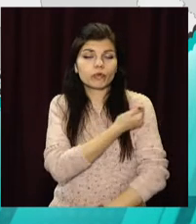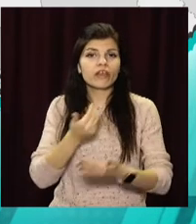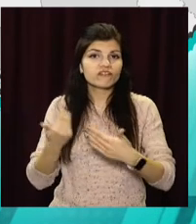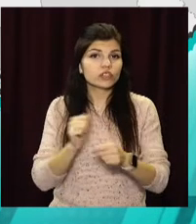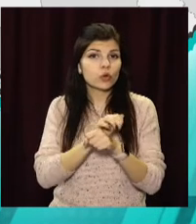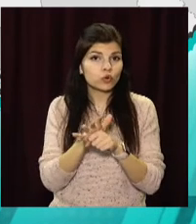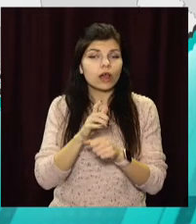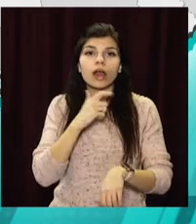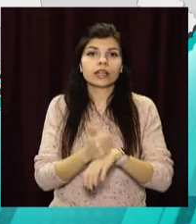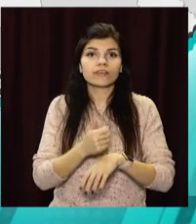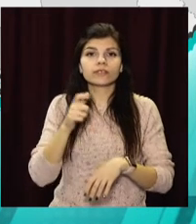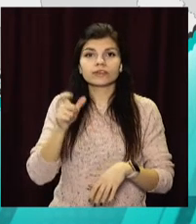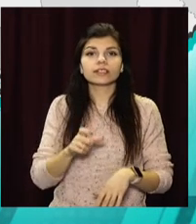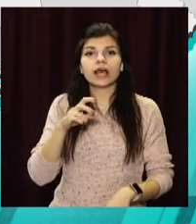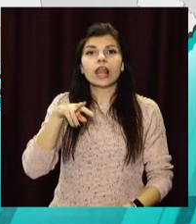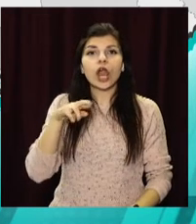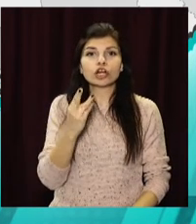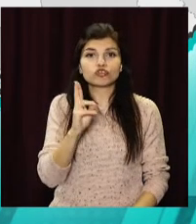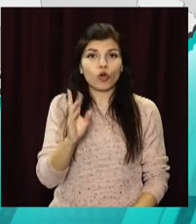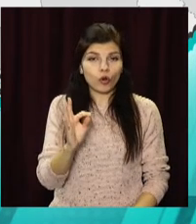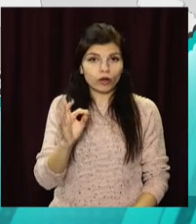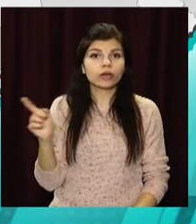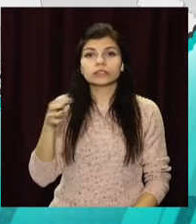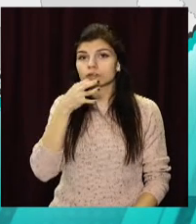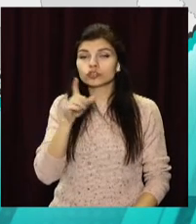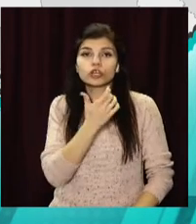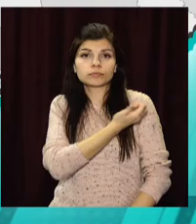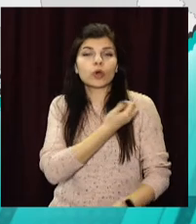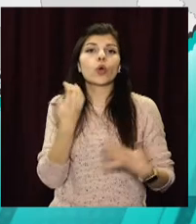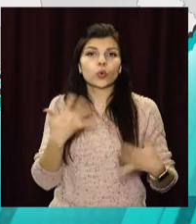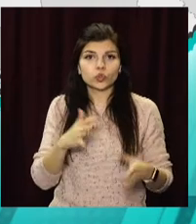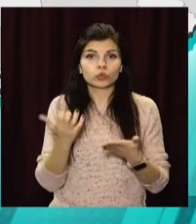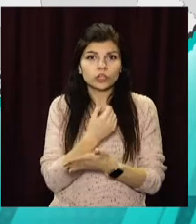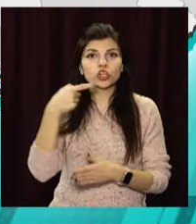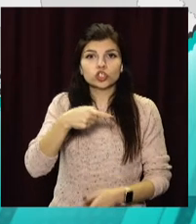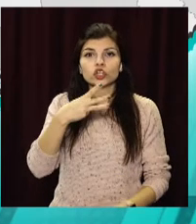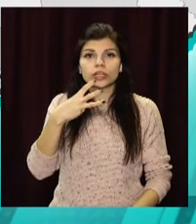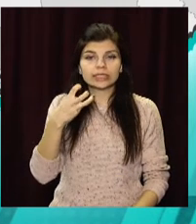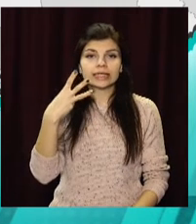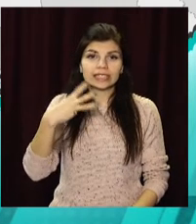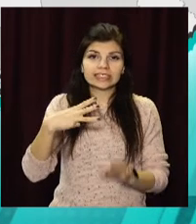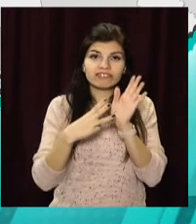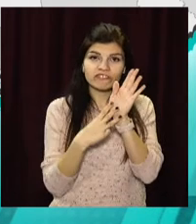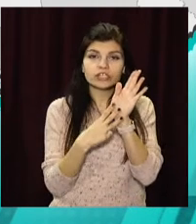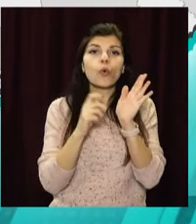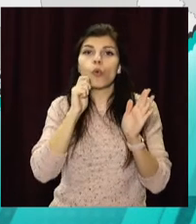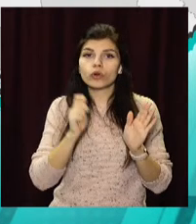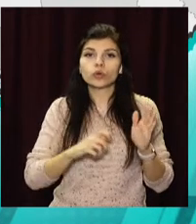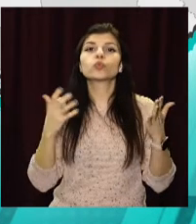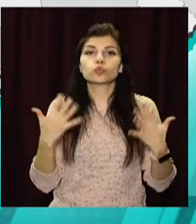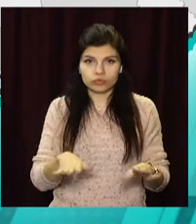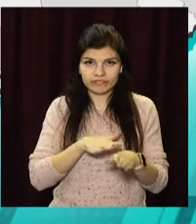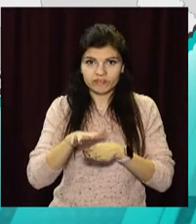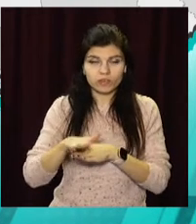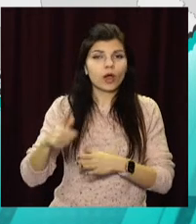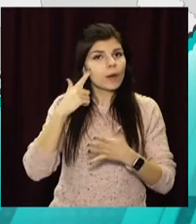корони. Головний санітарний лікар Віктор Ляшко зазначив, що щеплення вже встигли зробити 1338 українців. Найбільше